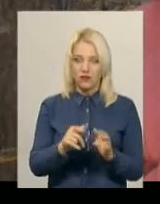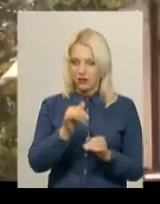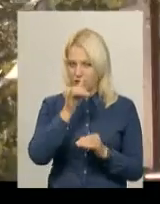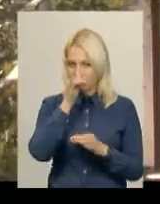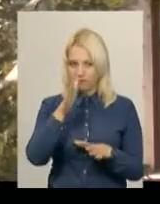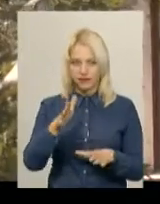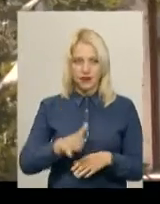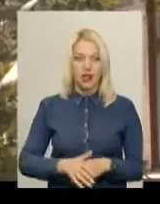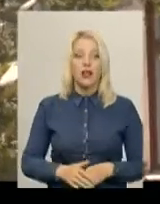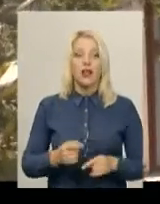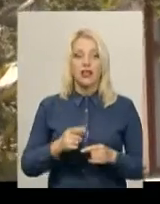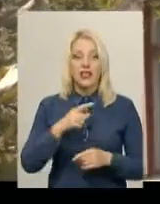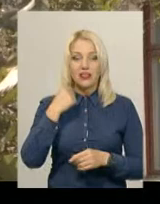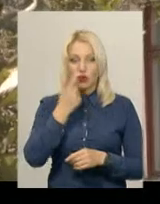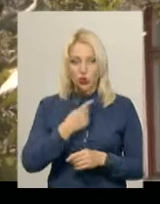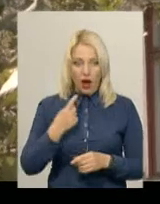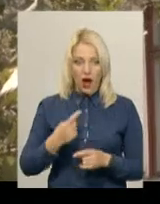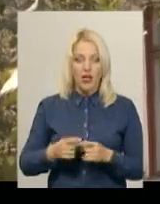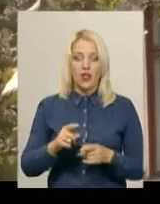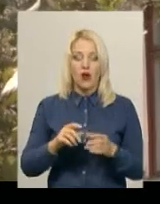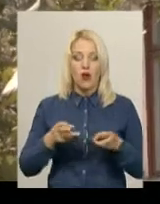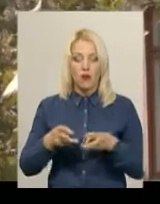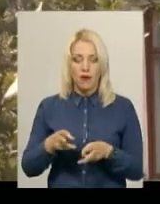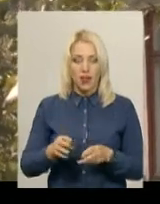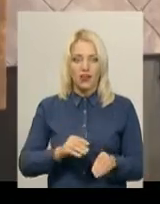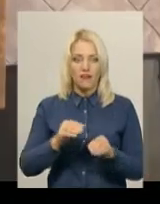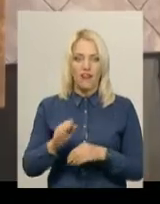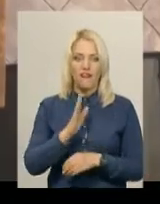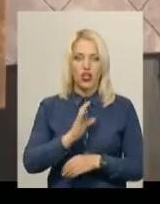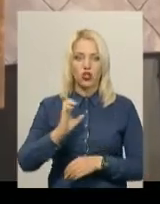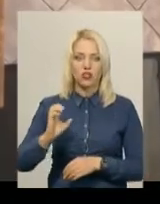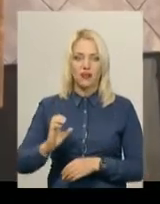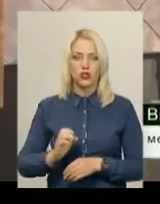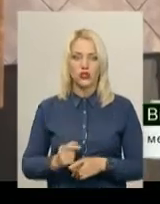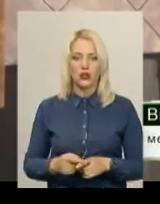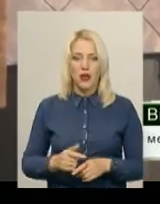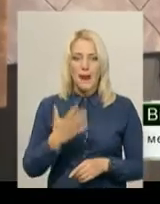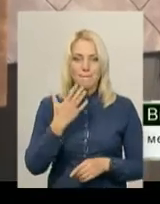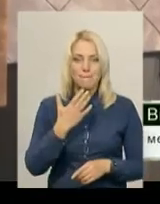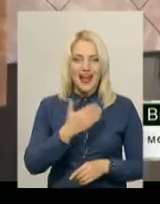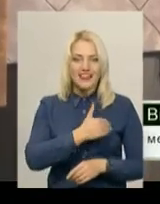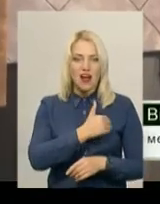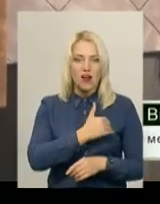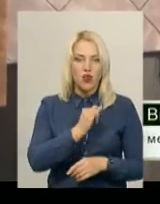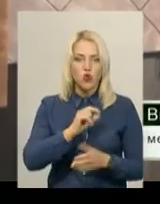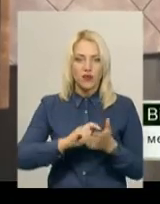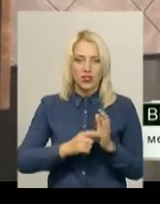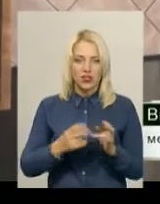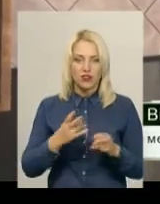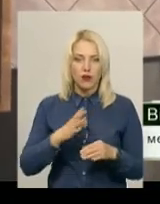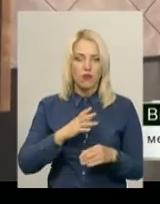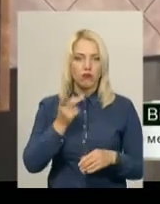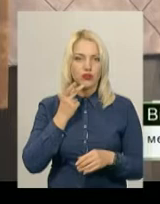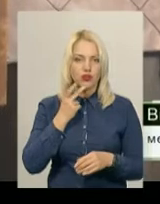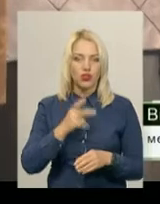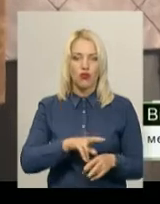підключить. Індивідуальне опалення встановив і мешканець цього будинку Віктор Савчук. 5 градусів в квартирі. Це потрібно було включати для дітей масовні каміни.